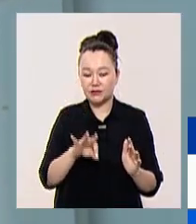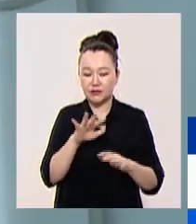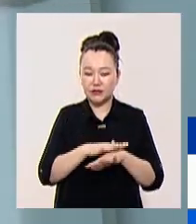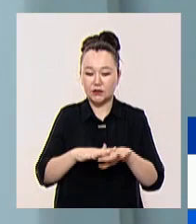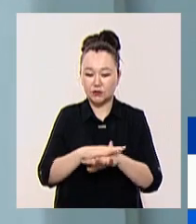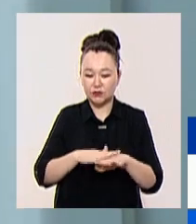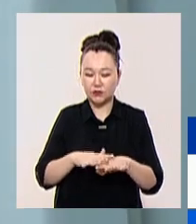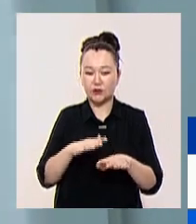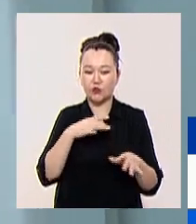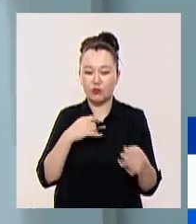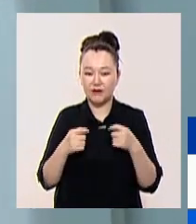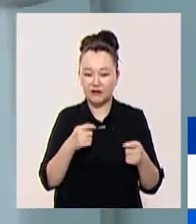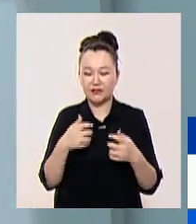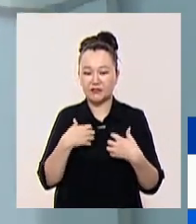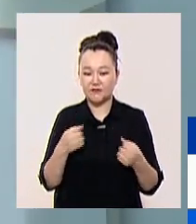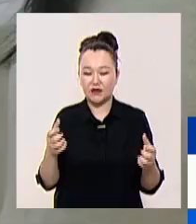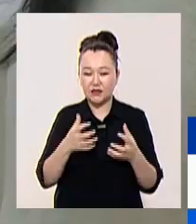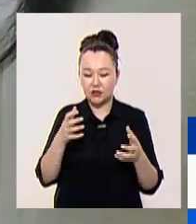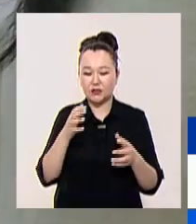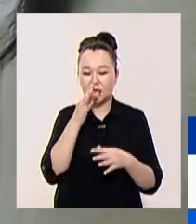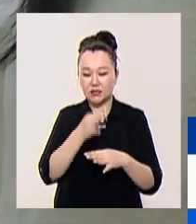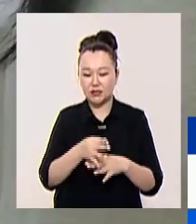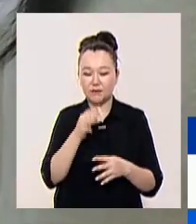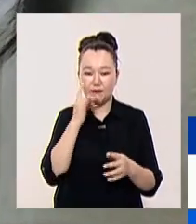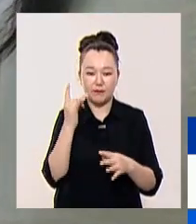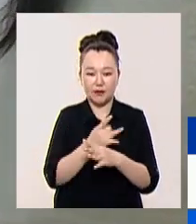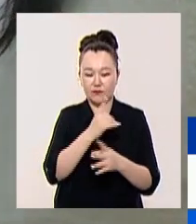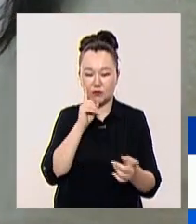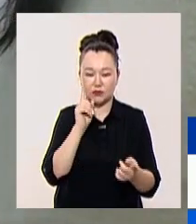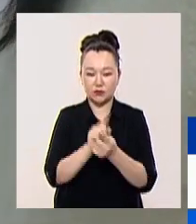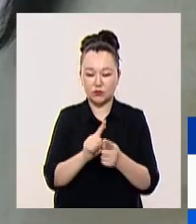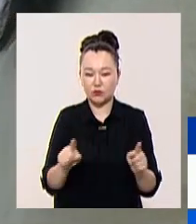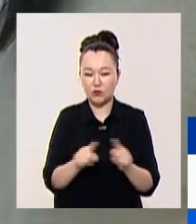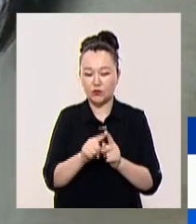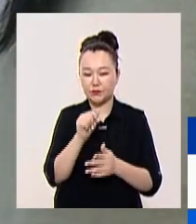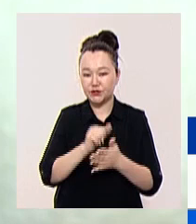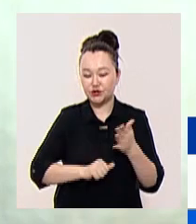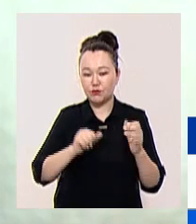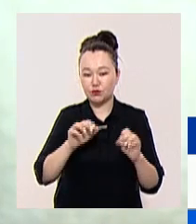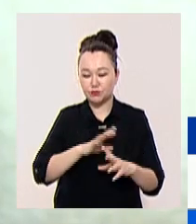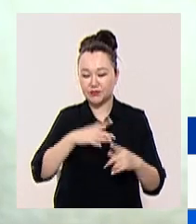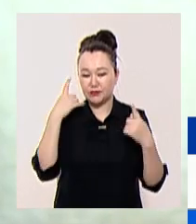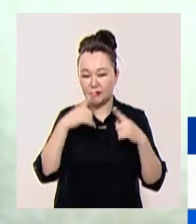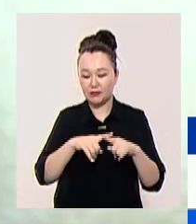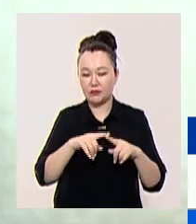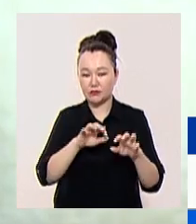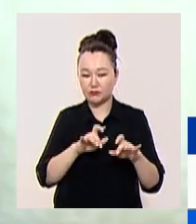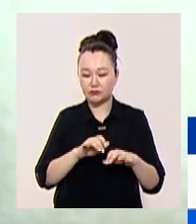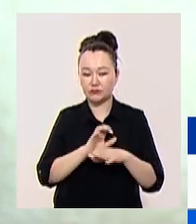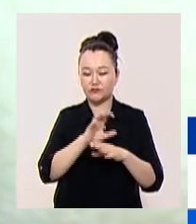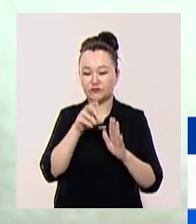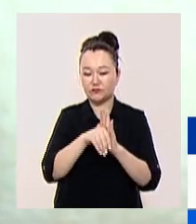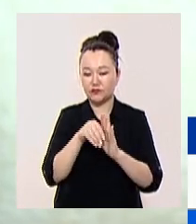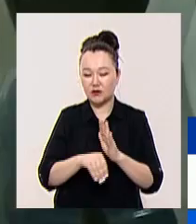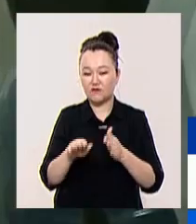населения. В управлении здравоохранения уверяют, что впервые столкнулись с таким случаем. Бывали механические ошибки оператора, который вносил в базу